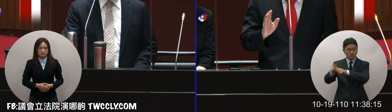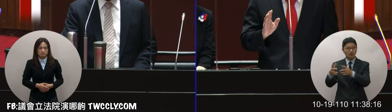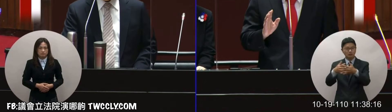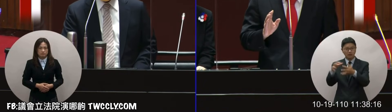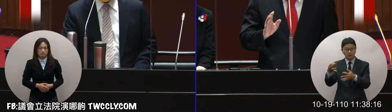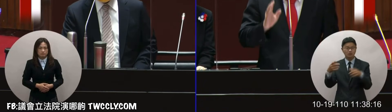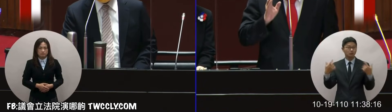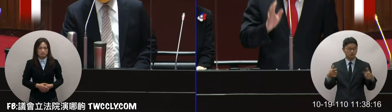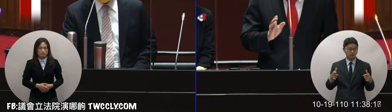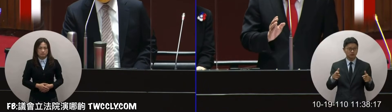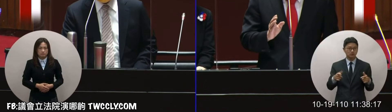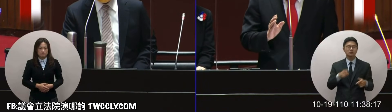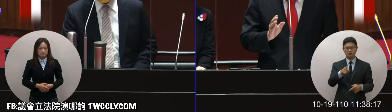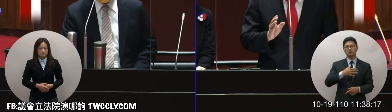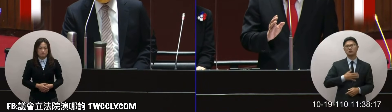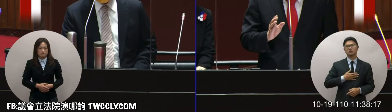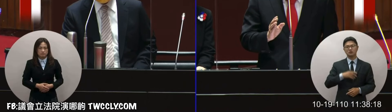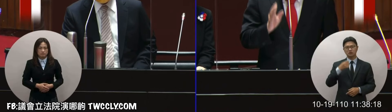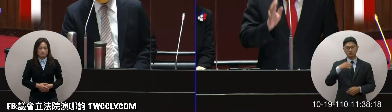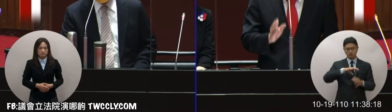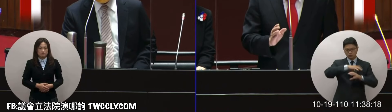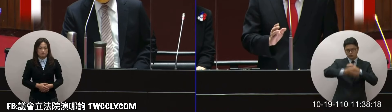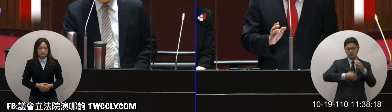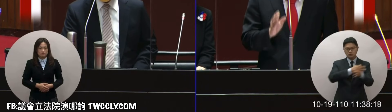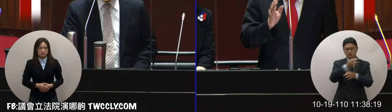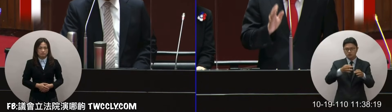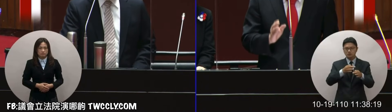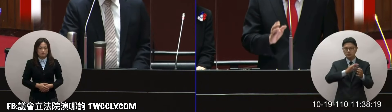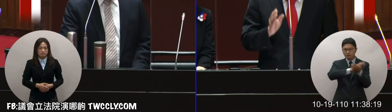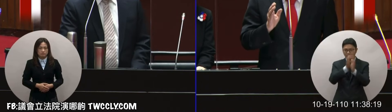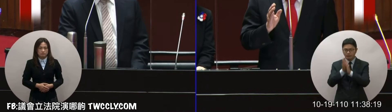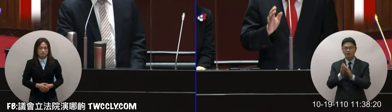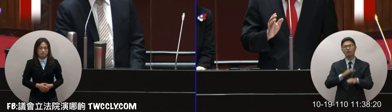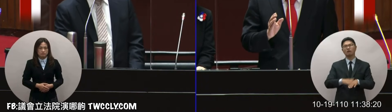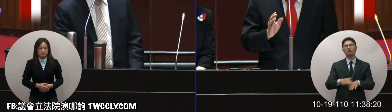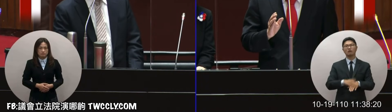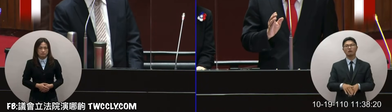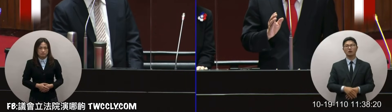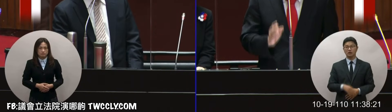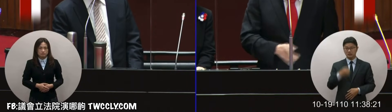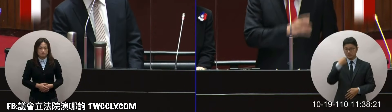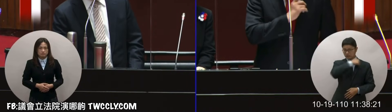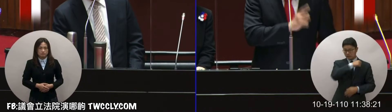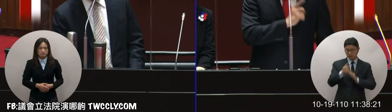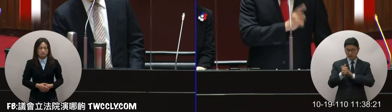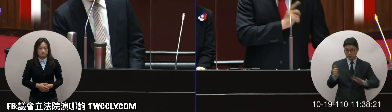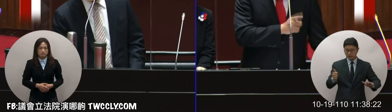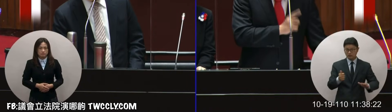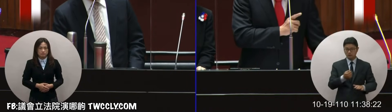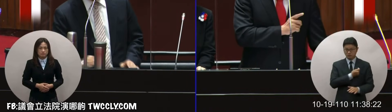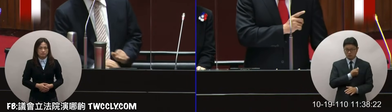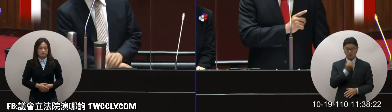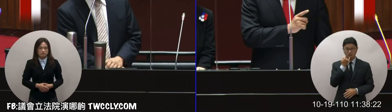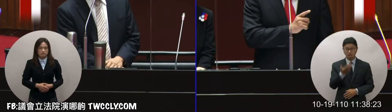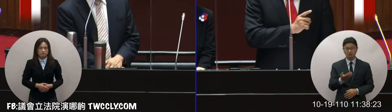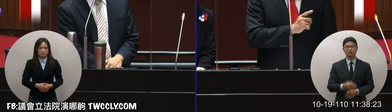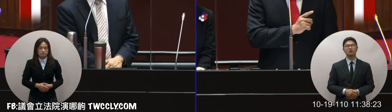有数。院长，台湾能不能承受这么大的冲击？去年十一